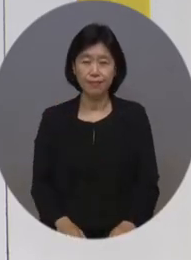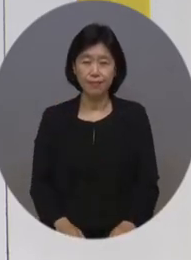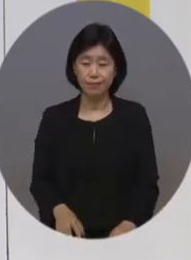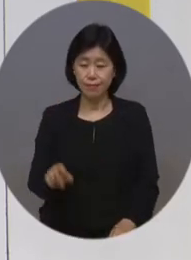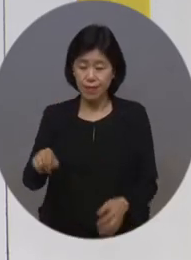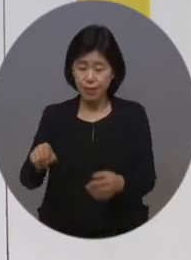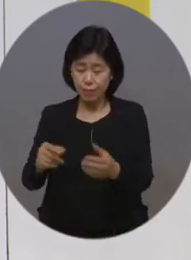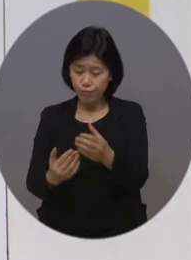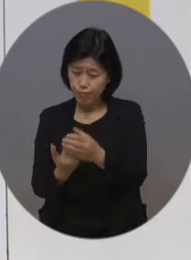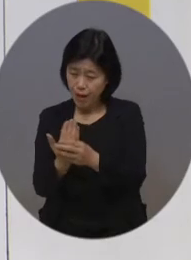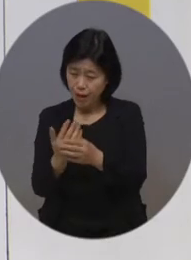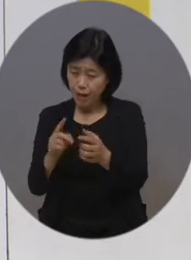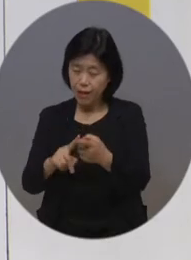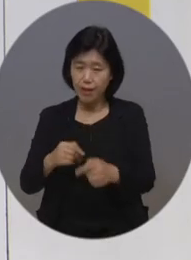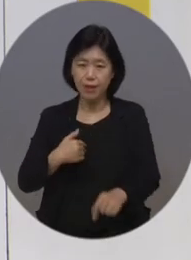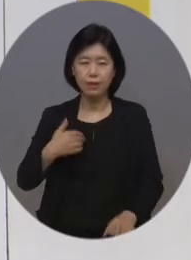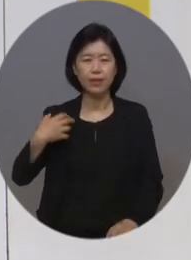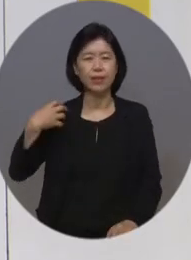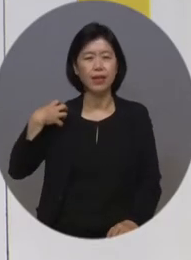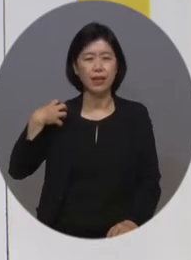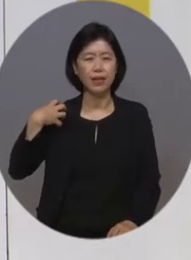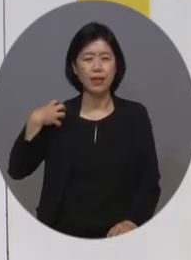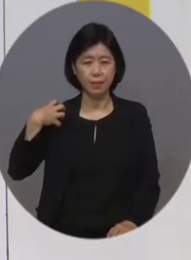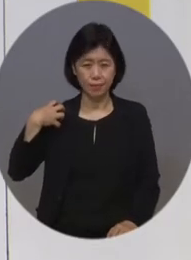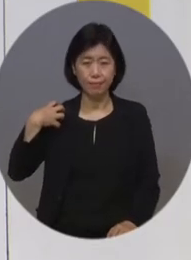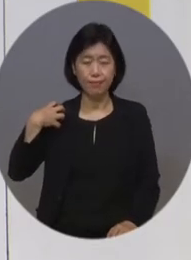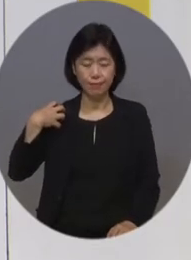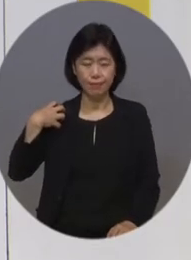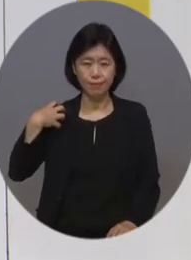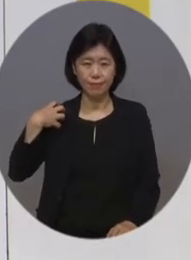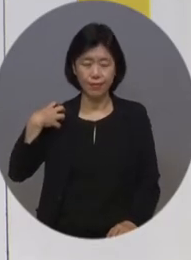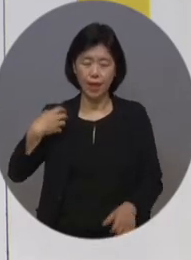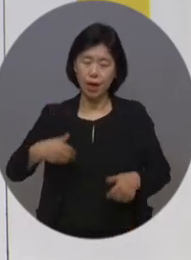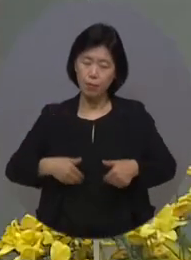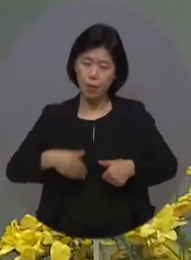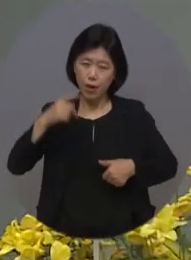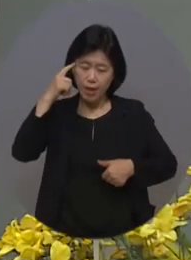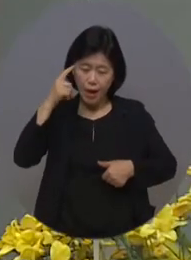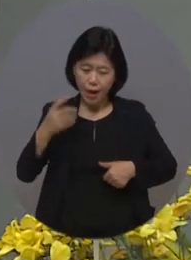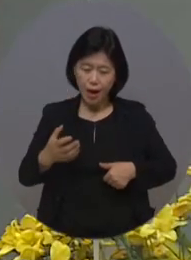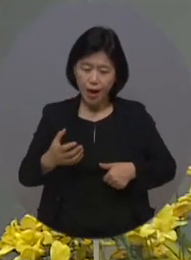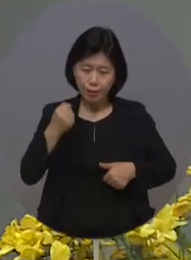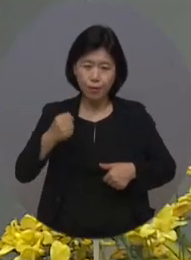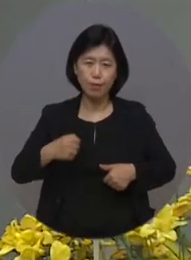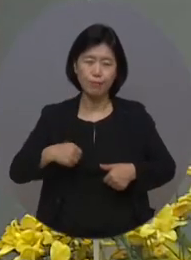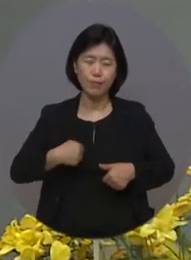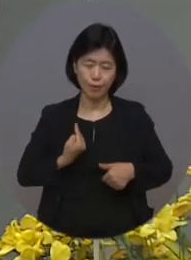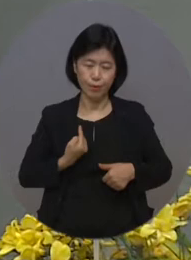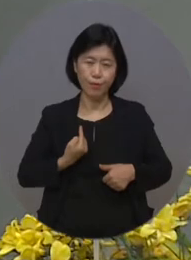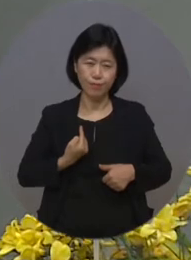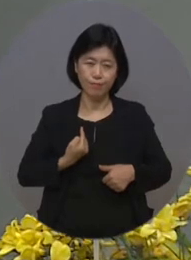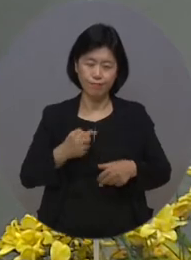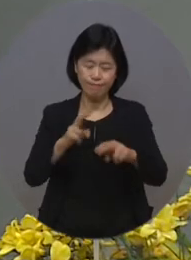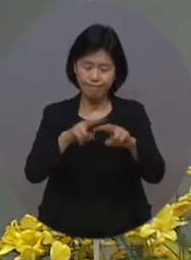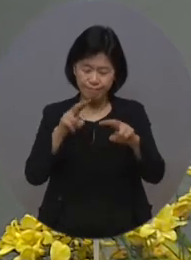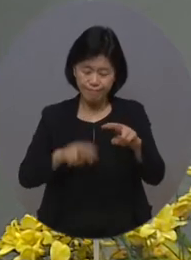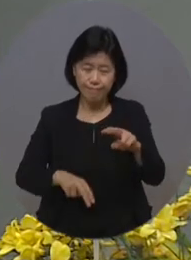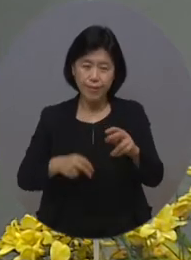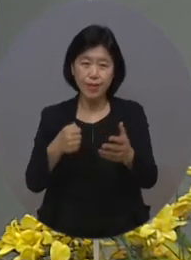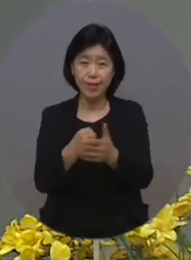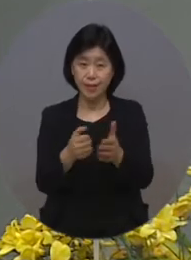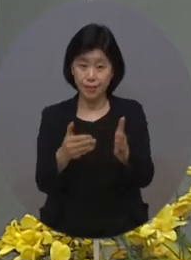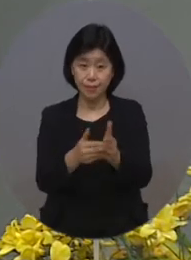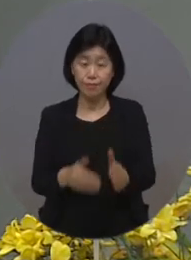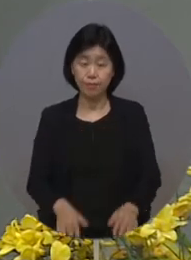책임을 진다는 생각으로 제가 자발적인 은퇴를 한 거죠 솔직하게 얘기해 주시네요 어 그거